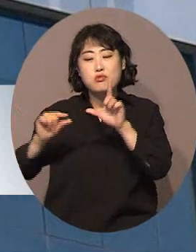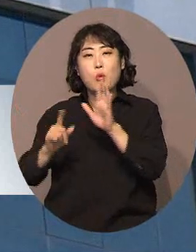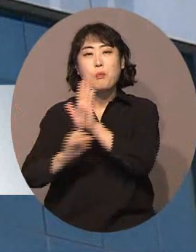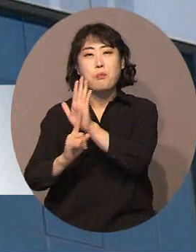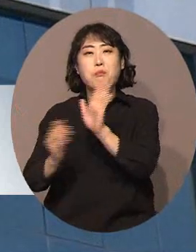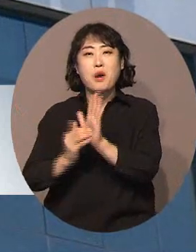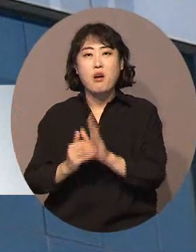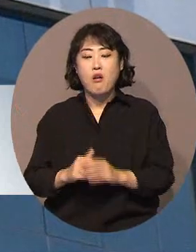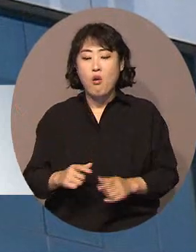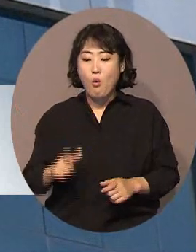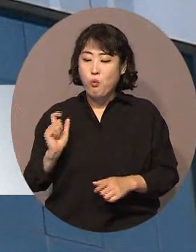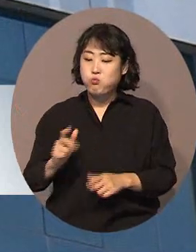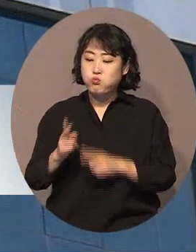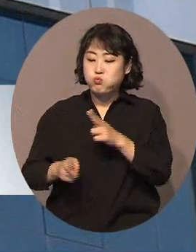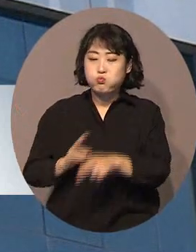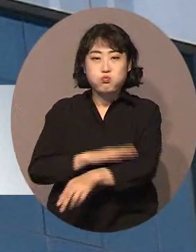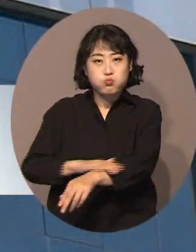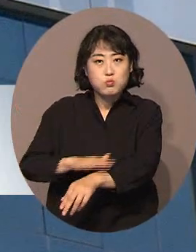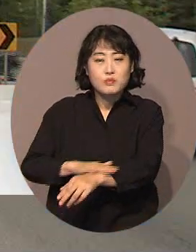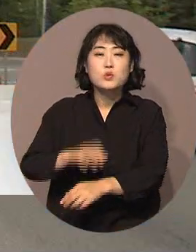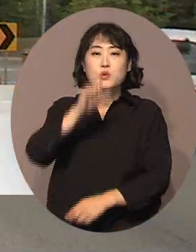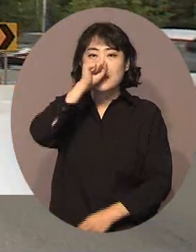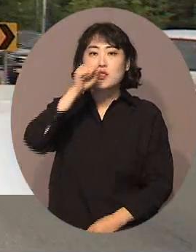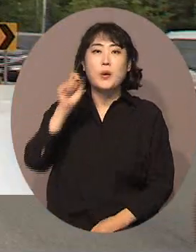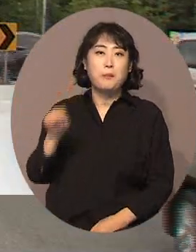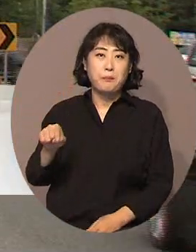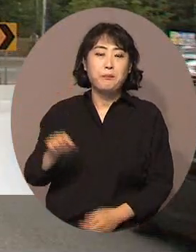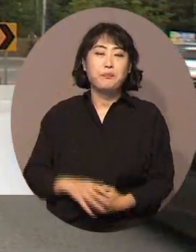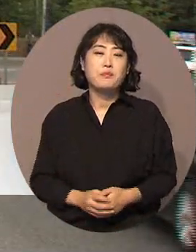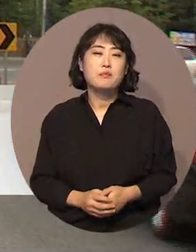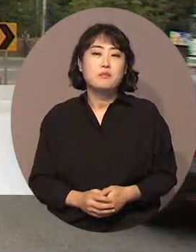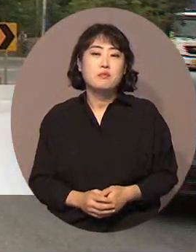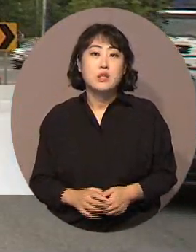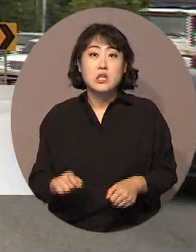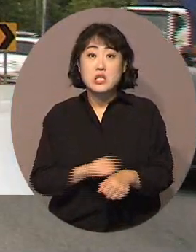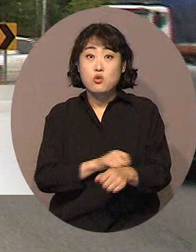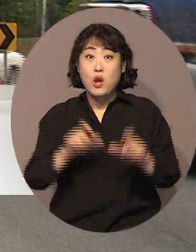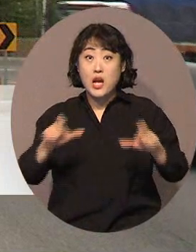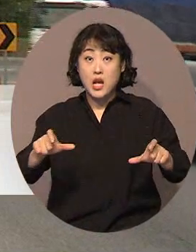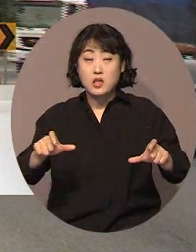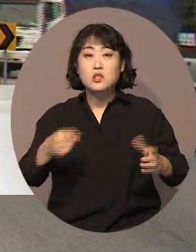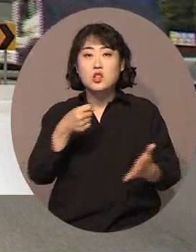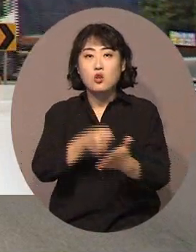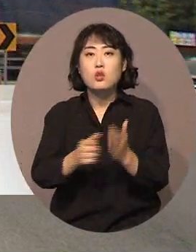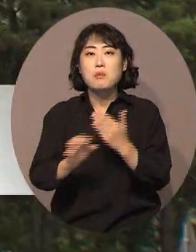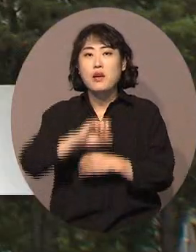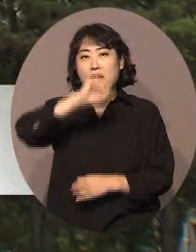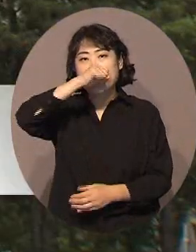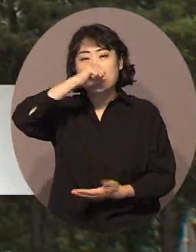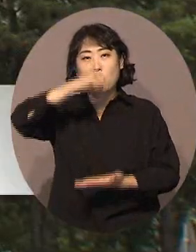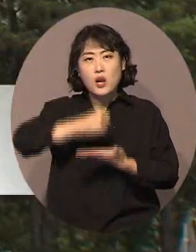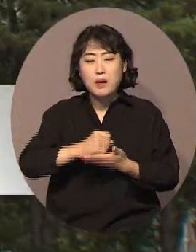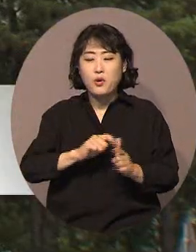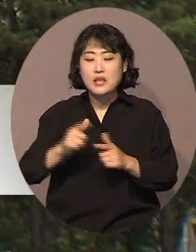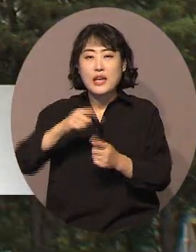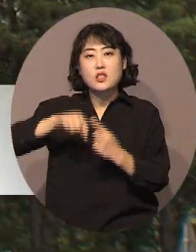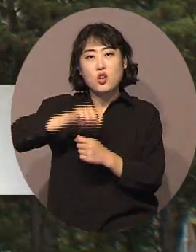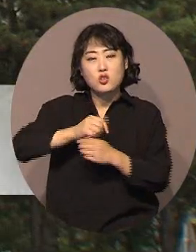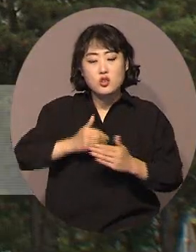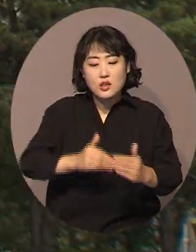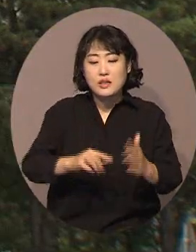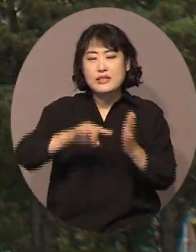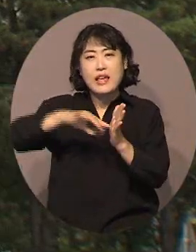탄탄한 산업 생태계가 강점으로 꼽힙니다 특화 단지로 지정되면 예비타당성 조사 등의 행정절차와